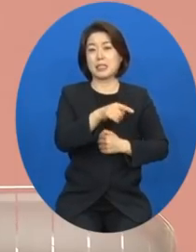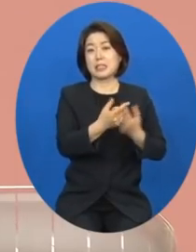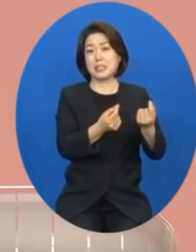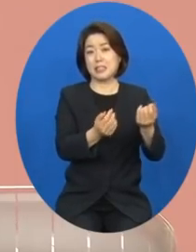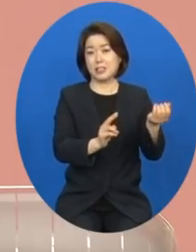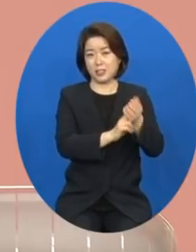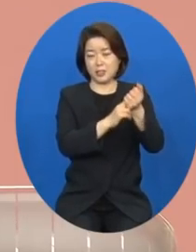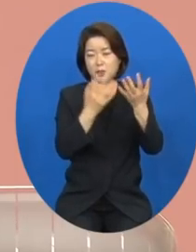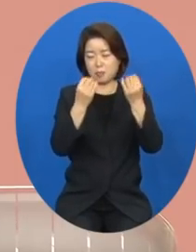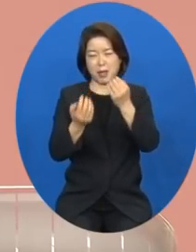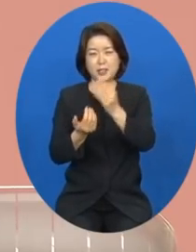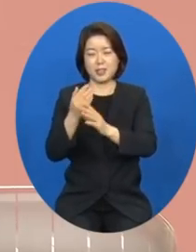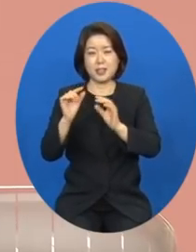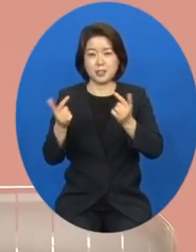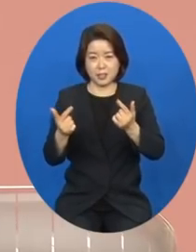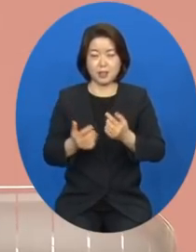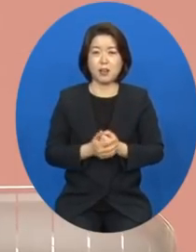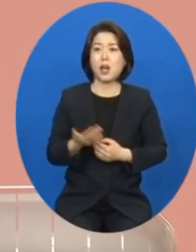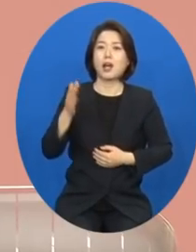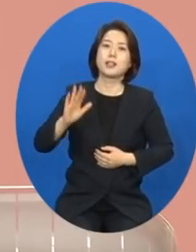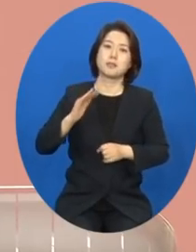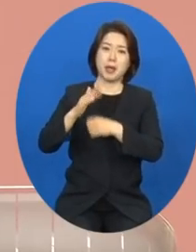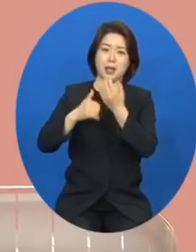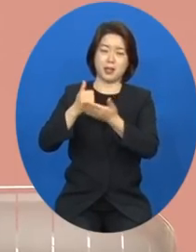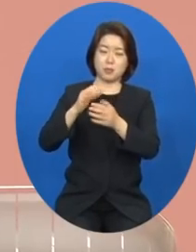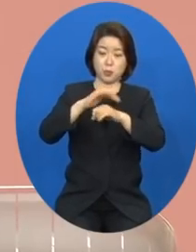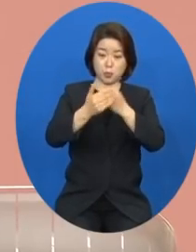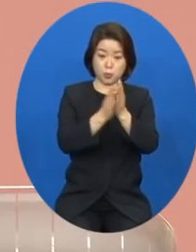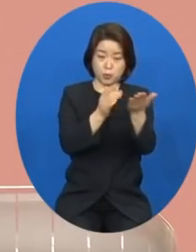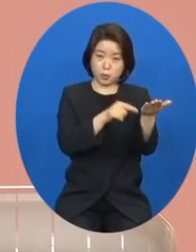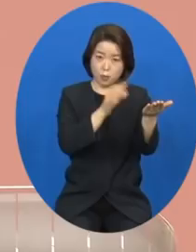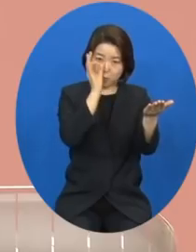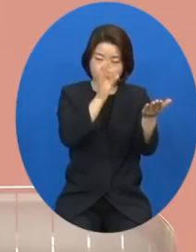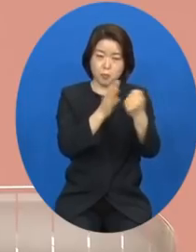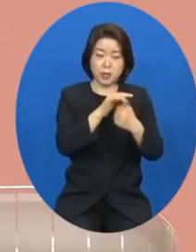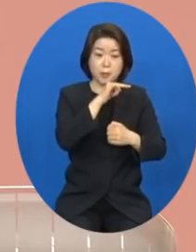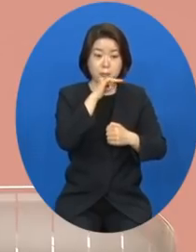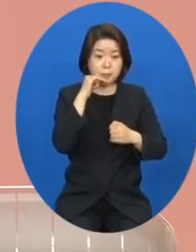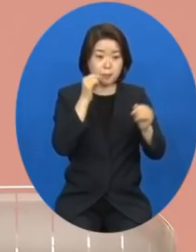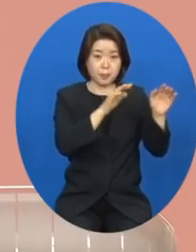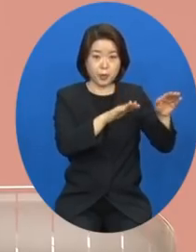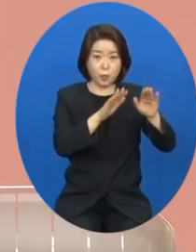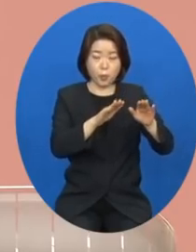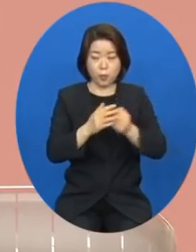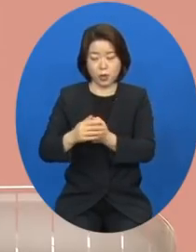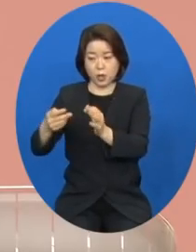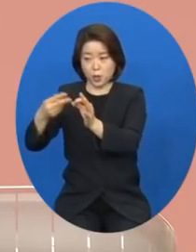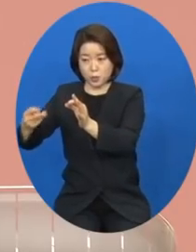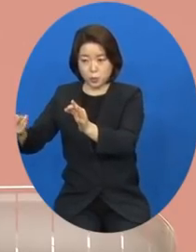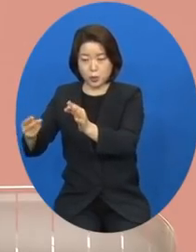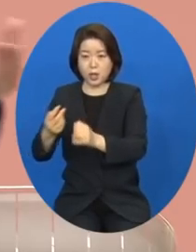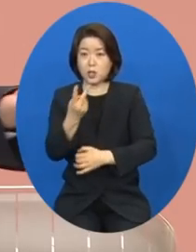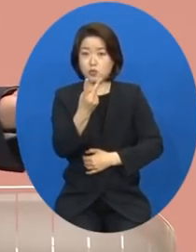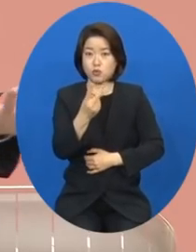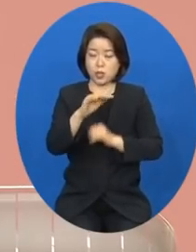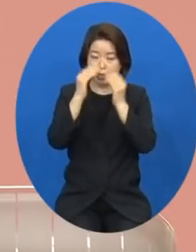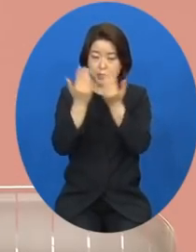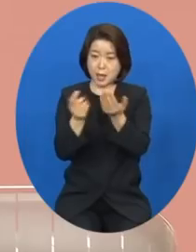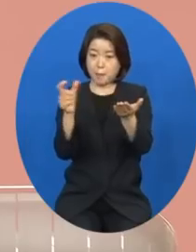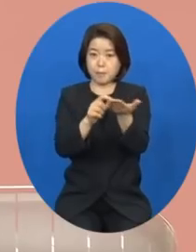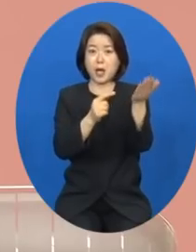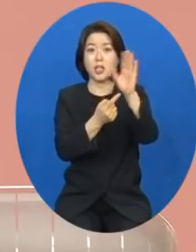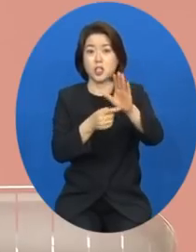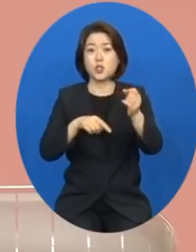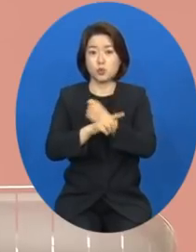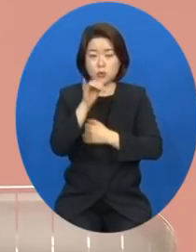일어나지는 않습니다 그런데 하나님께서 오늘 법문에 홍해와 요단강을 두 가지를 다 언급하신 이유가 있어요 요단강을 건너는 데